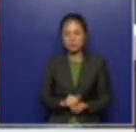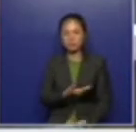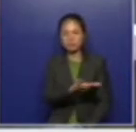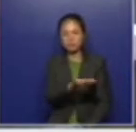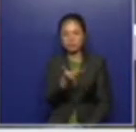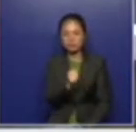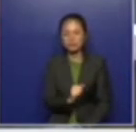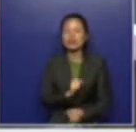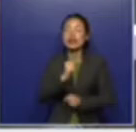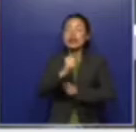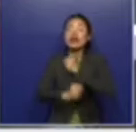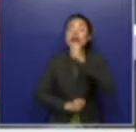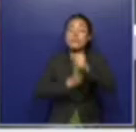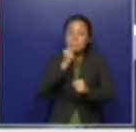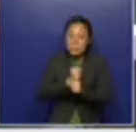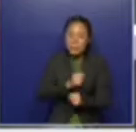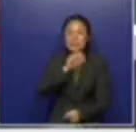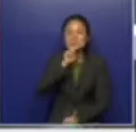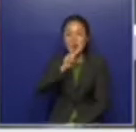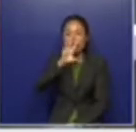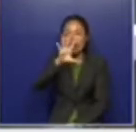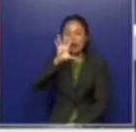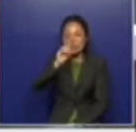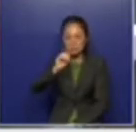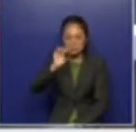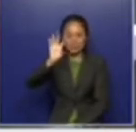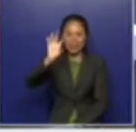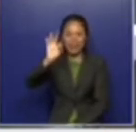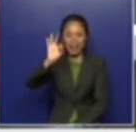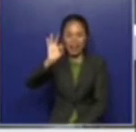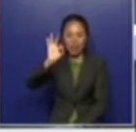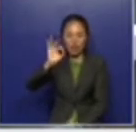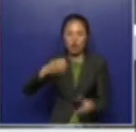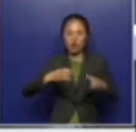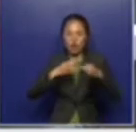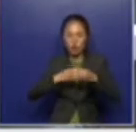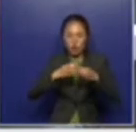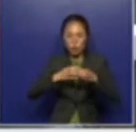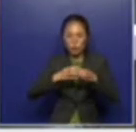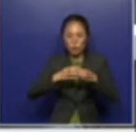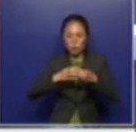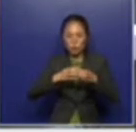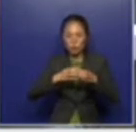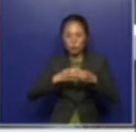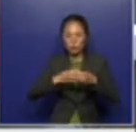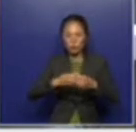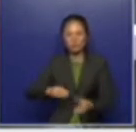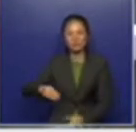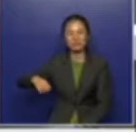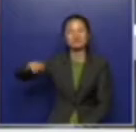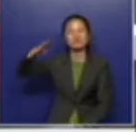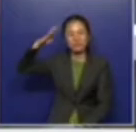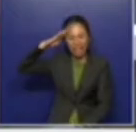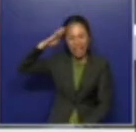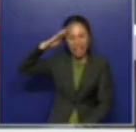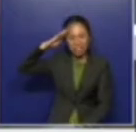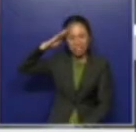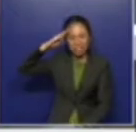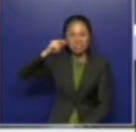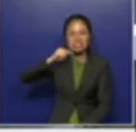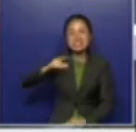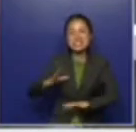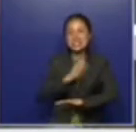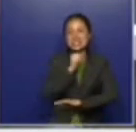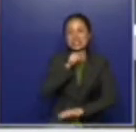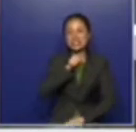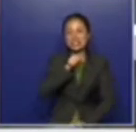ปี2559คณะรักษาความสงบแห่งชาติหรือคสช.ท่านนายกประยุทธ์เนี่ยแหละที่มีเงินเมื่อกี้